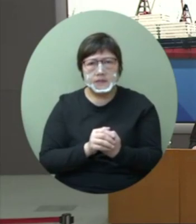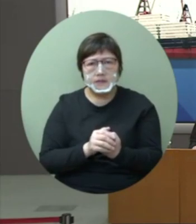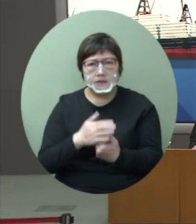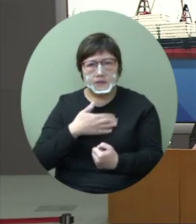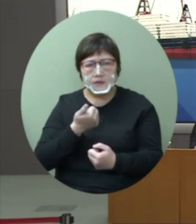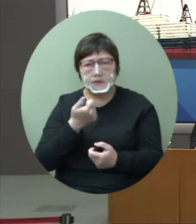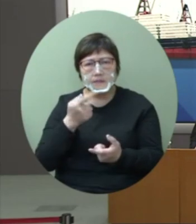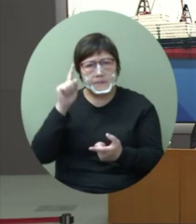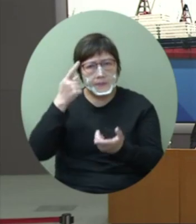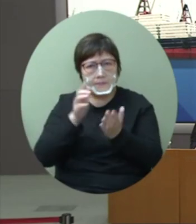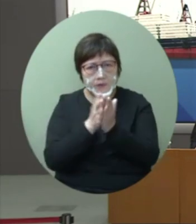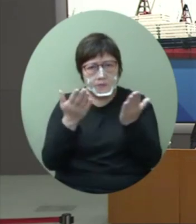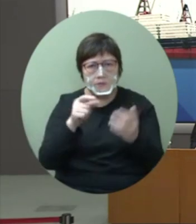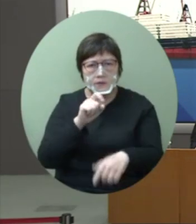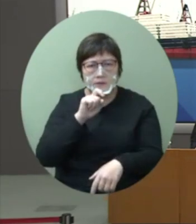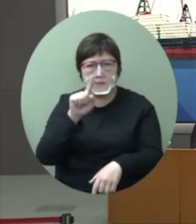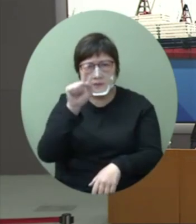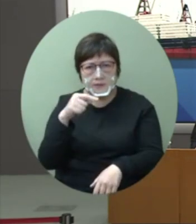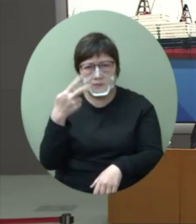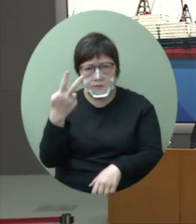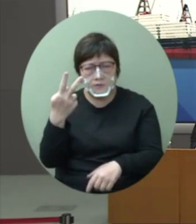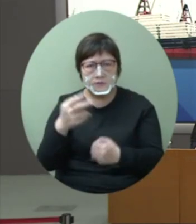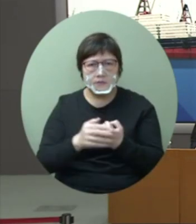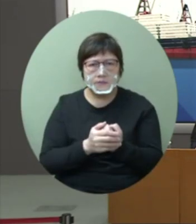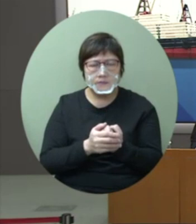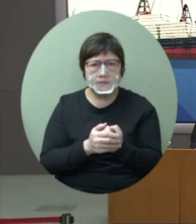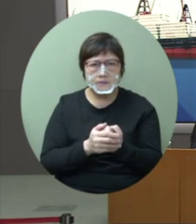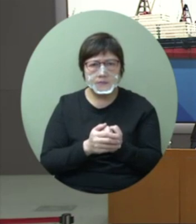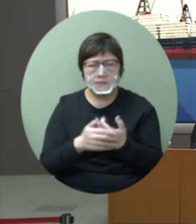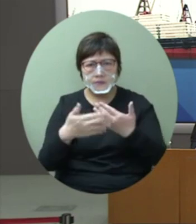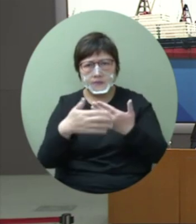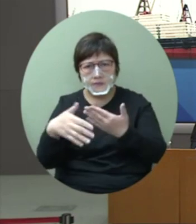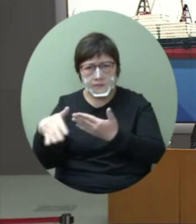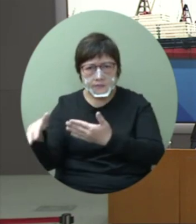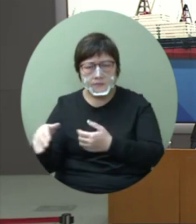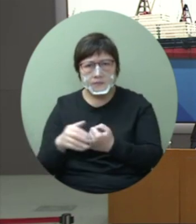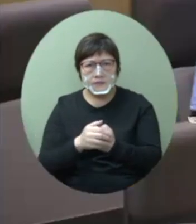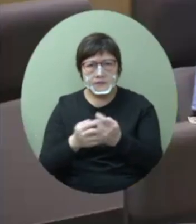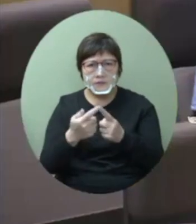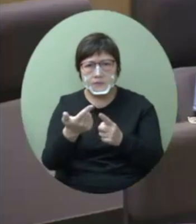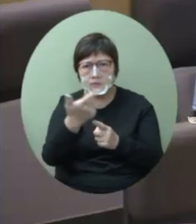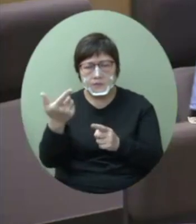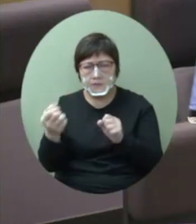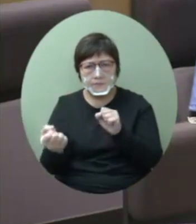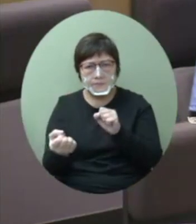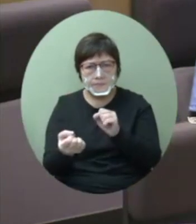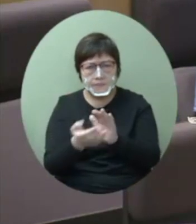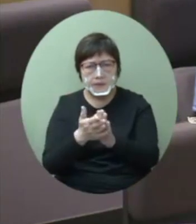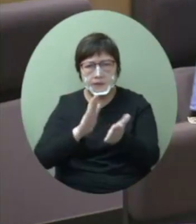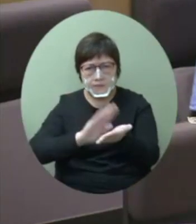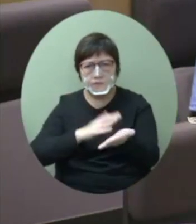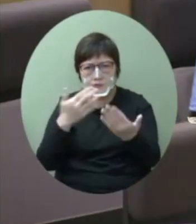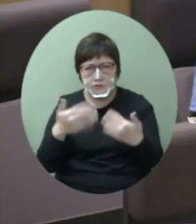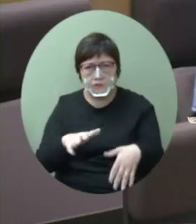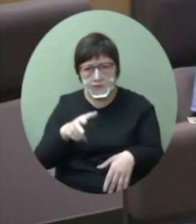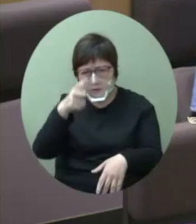林太你好，我是明報，我有兩個問題。第一是其實即市面上不少人是已經感染的，即政府實際上的